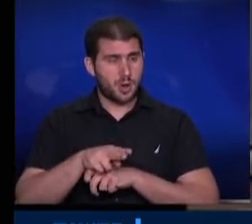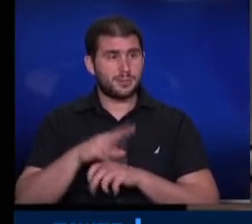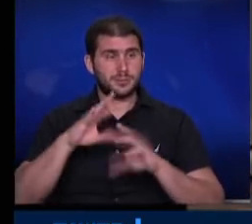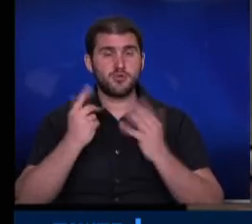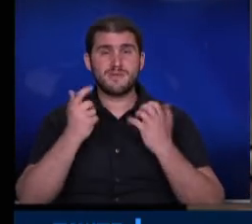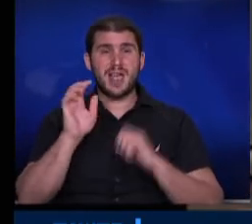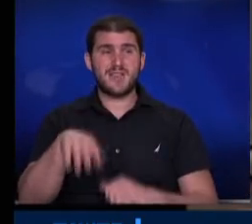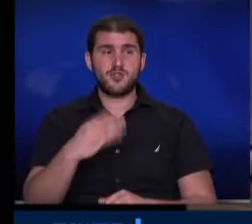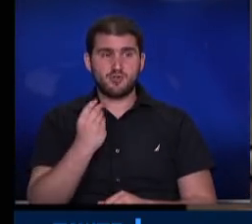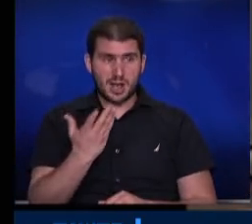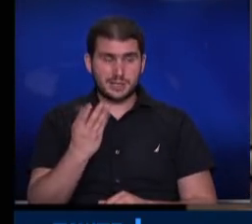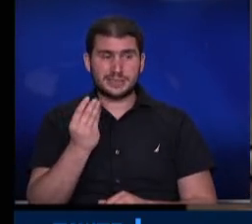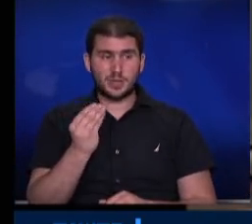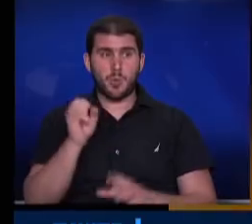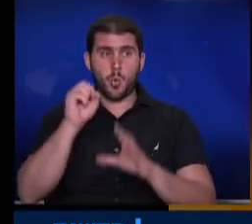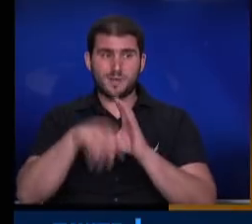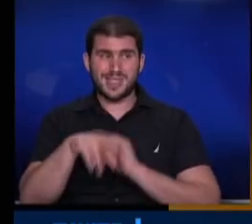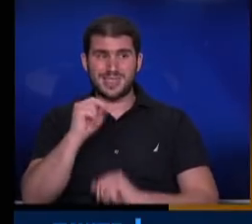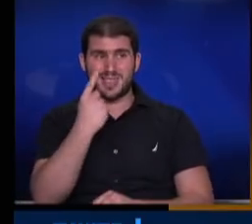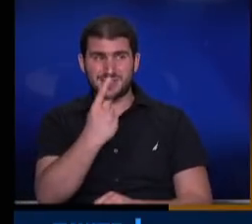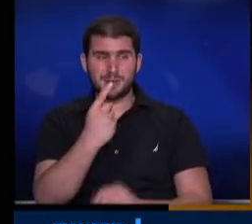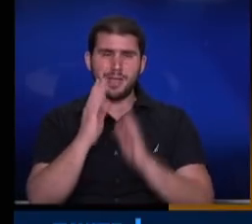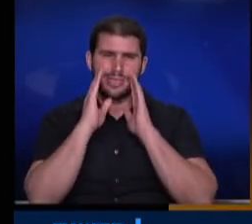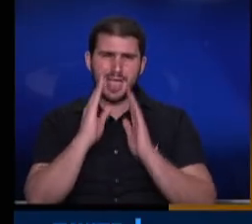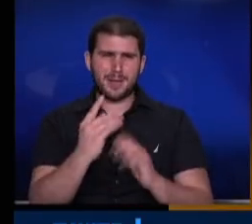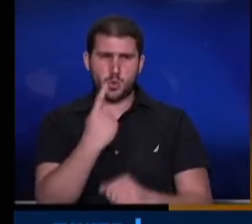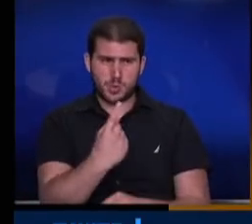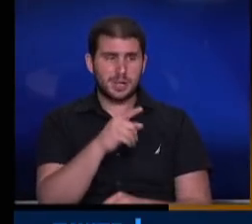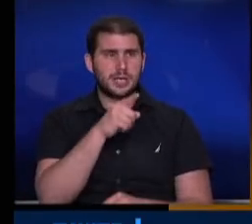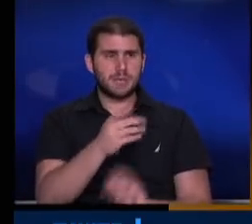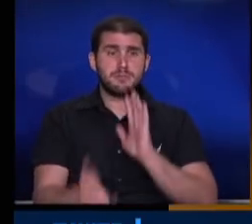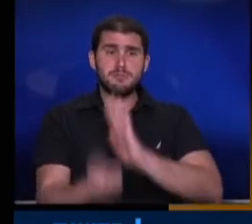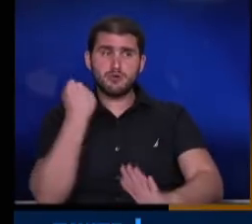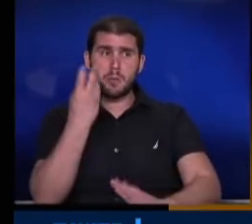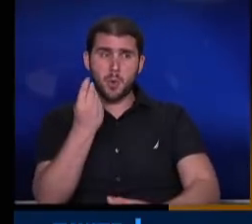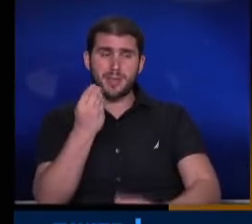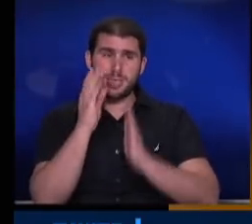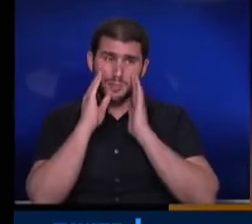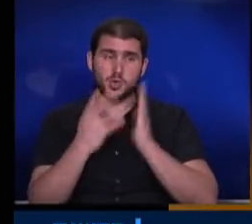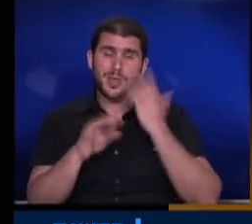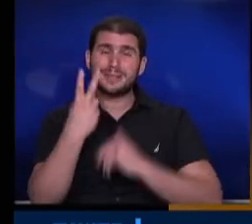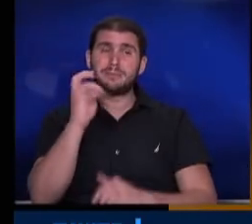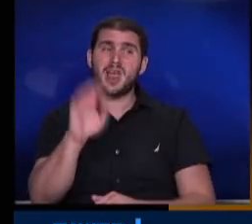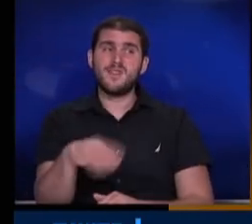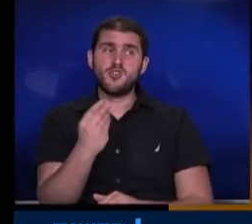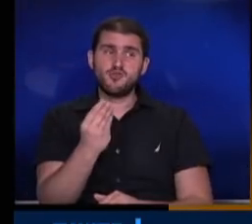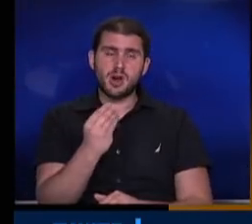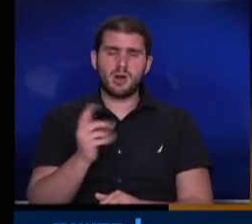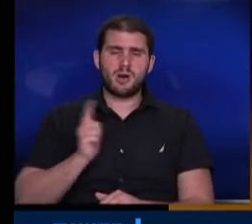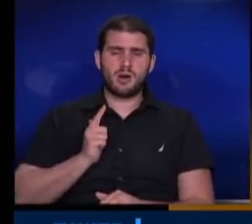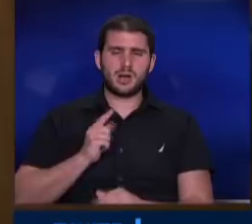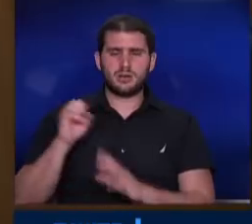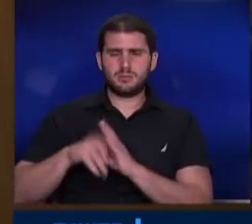כ-70 אלף שקלים. הסכום מופקד אצל נפתלין בנאמנות, והיא משכה מקופת הנאמנות יותר מ-20 אלף שקלים